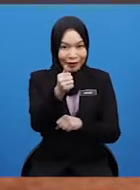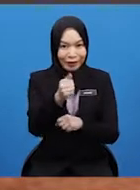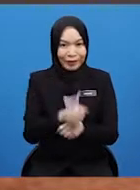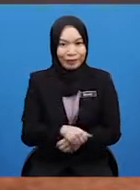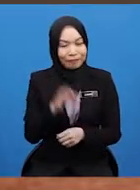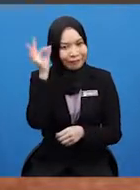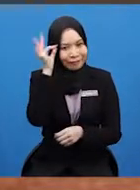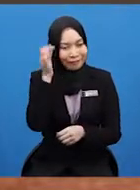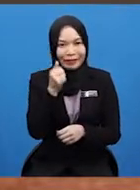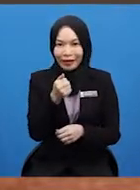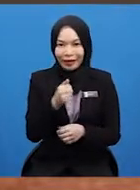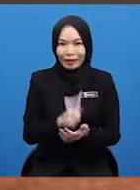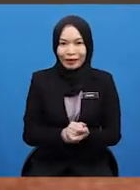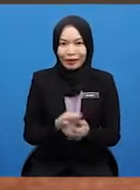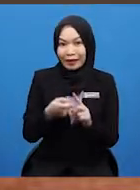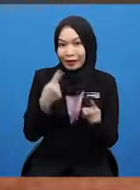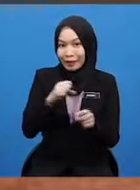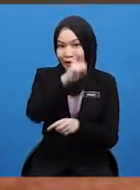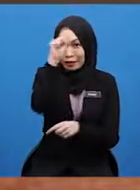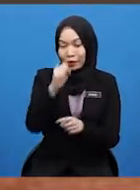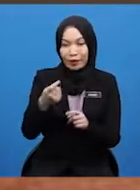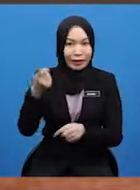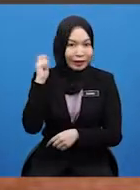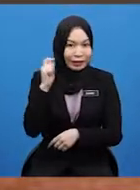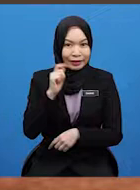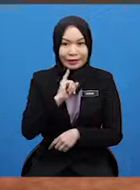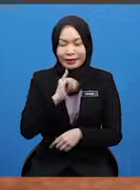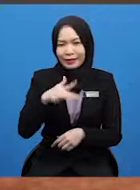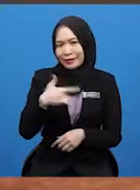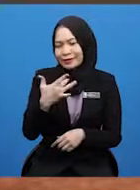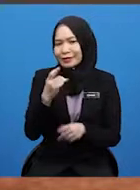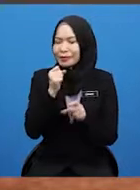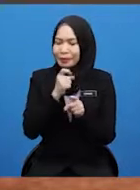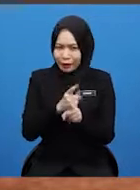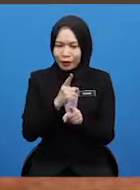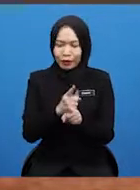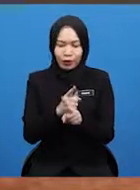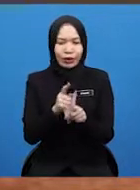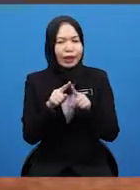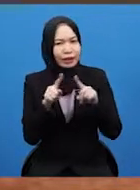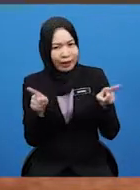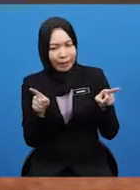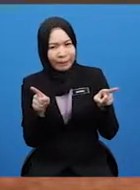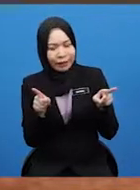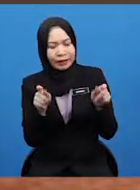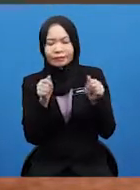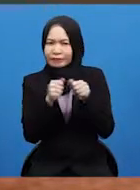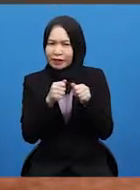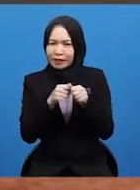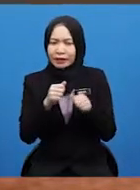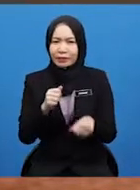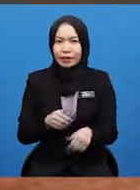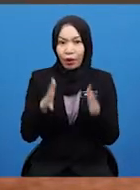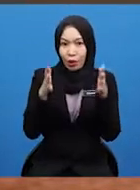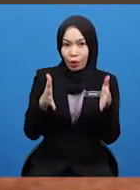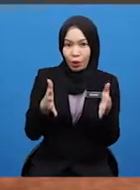Jawapan kepada soalan tadi pada pendapat saya ya. Betul, tapi setiap individu berhak